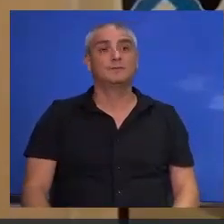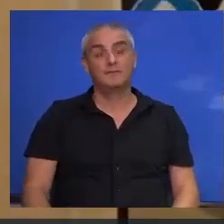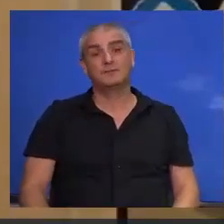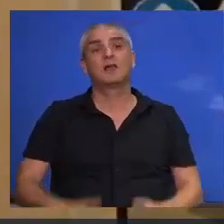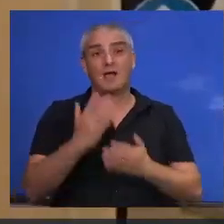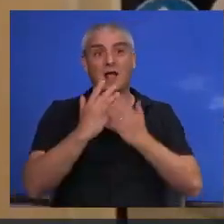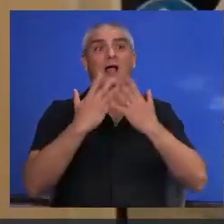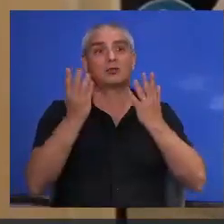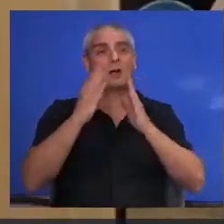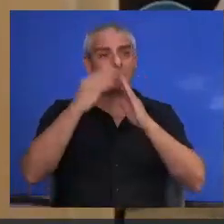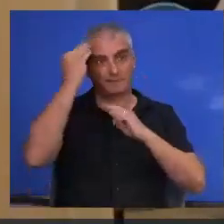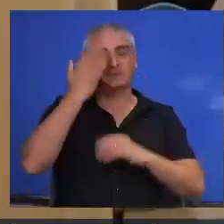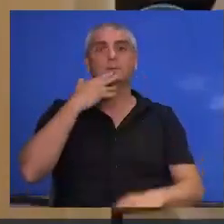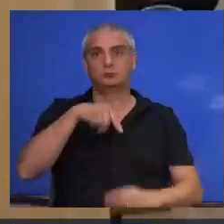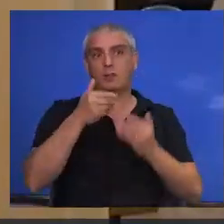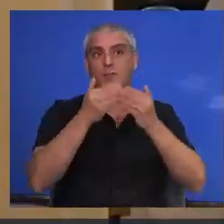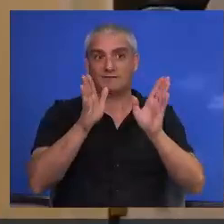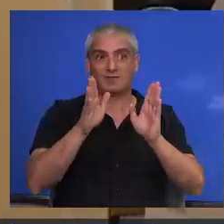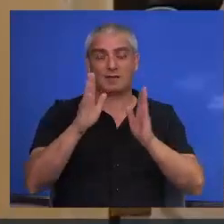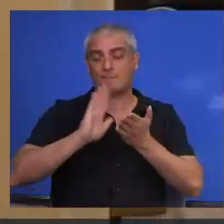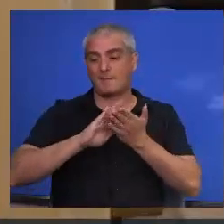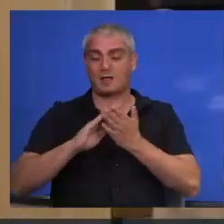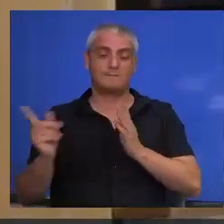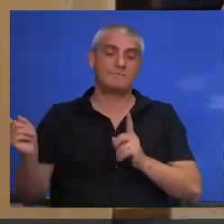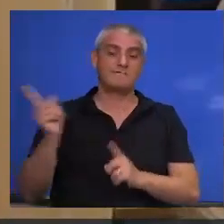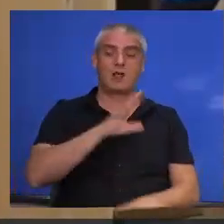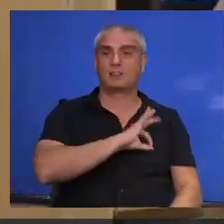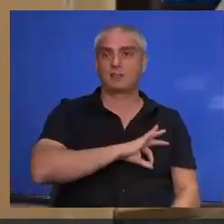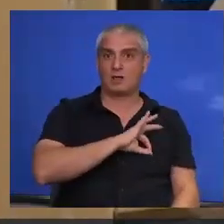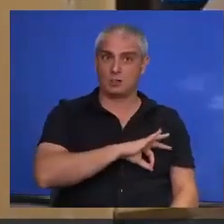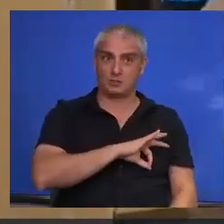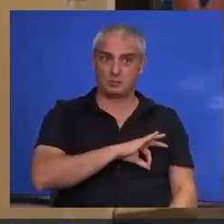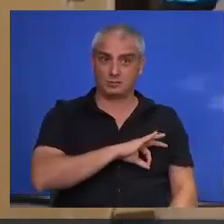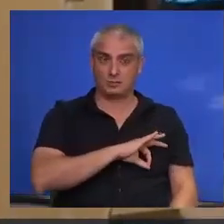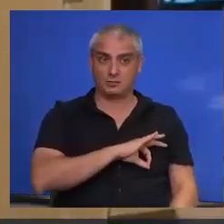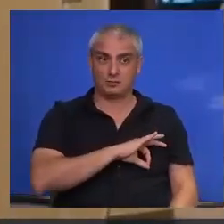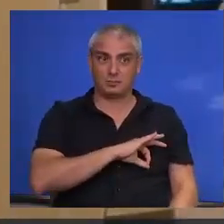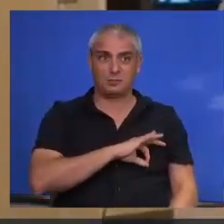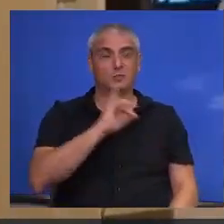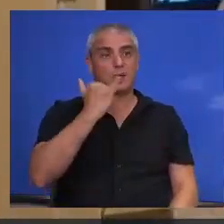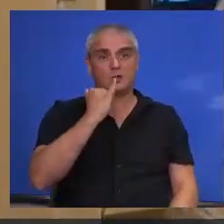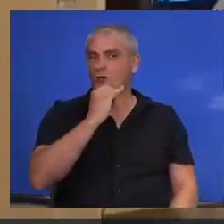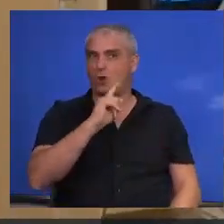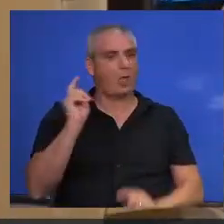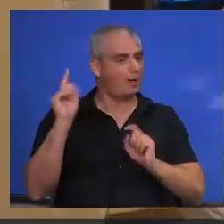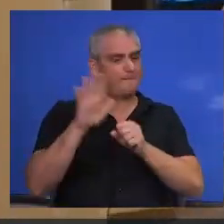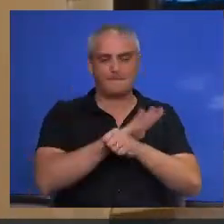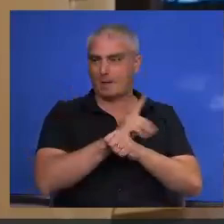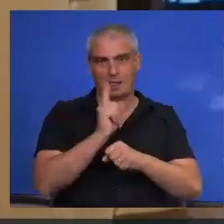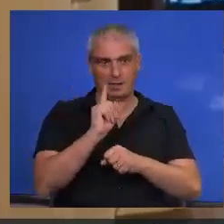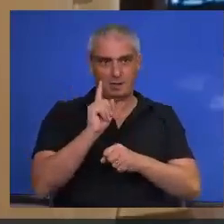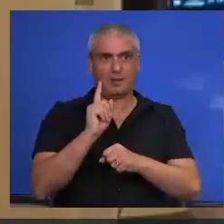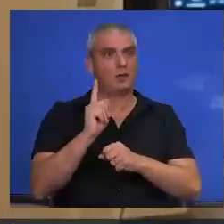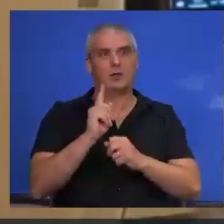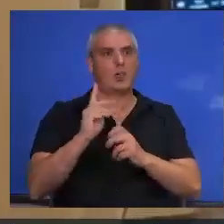החינוך בירושלים, מהגנים עד לתיכונים. אמנם לא הגיעו בתפוסה מלאה, לא מילאו את הבתי